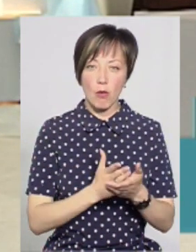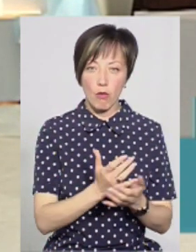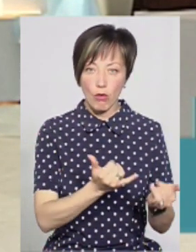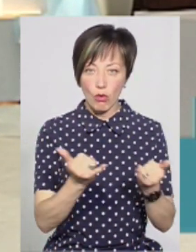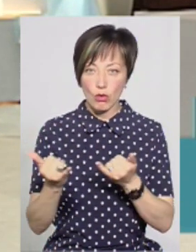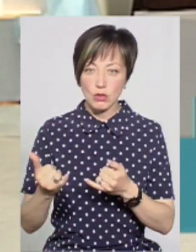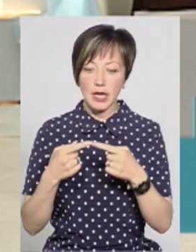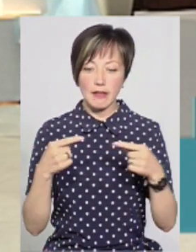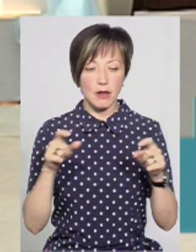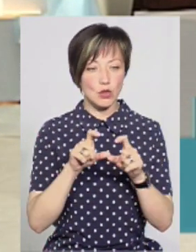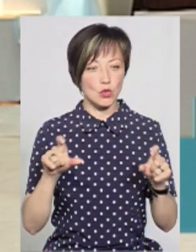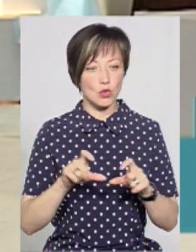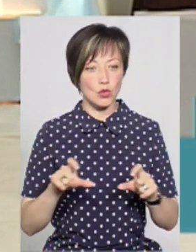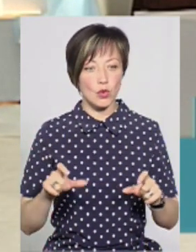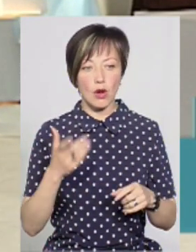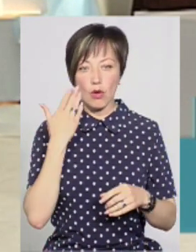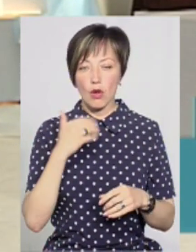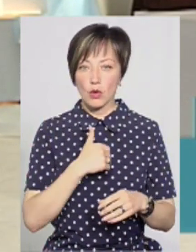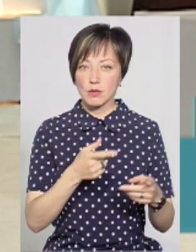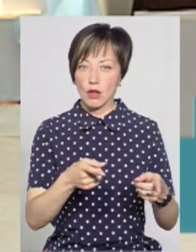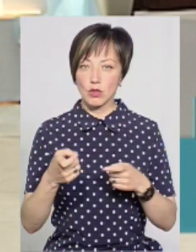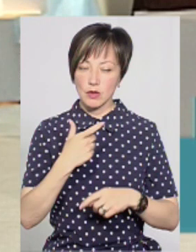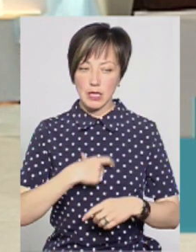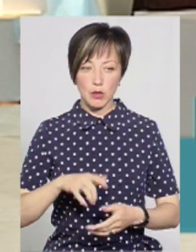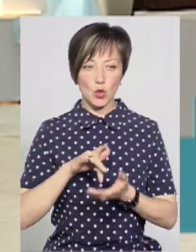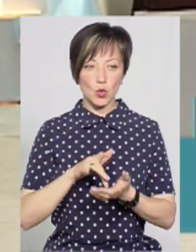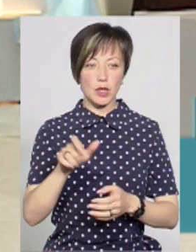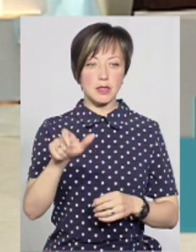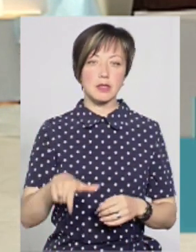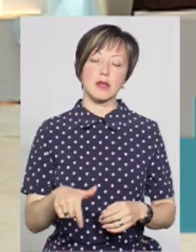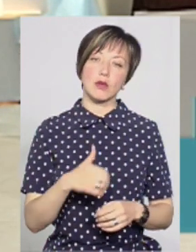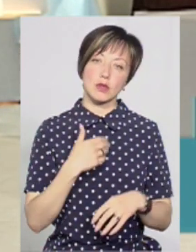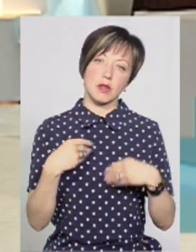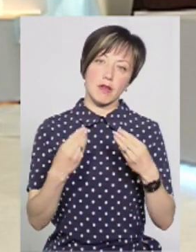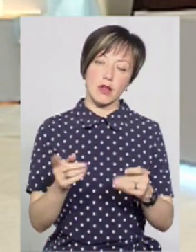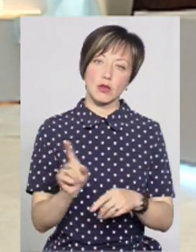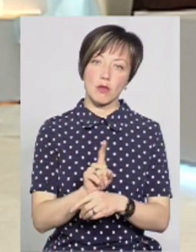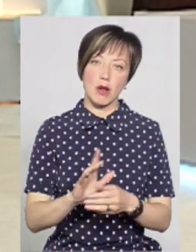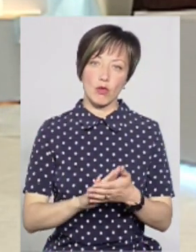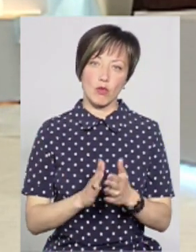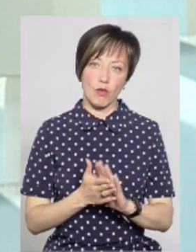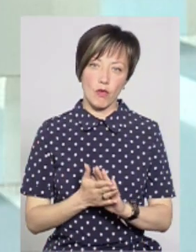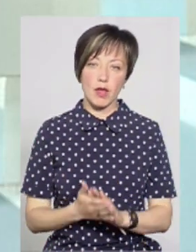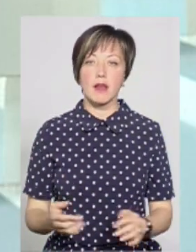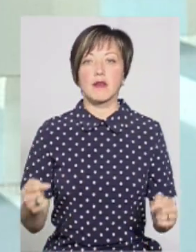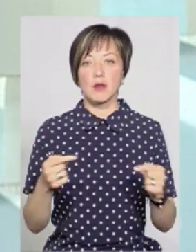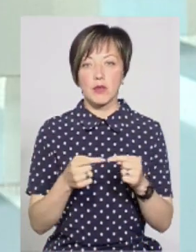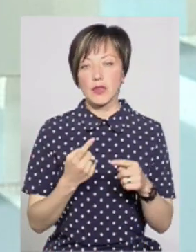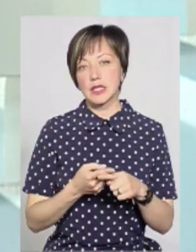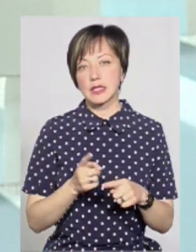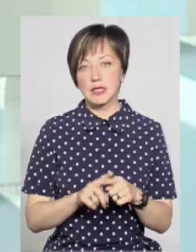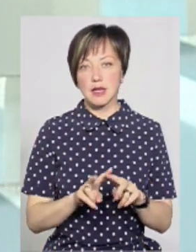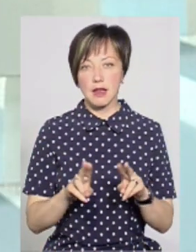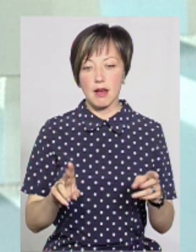послуг, розвивається інфраструктура, тому що коли ми хочемо залучити до себе туриста, ми хочемо йому давати нормальні умови. Відповідно, це